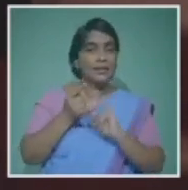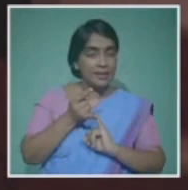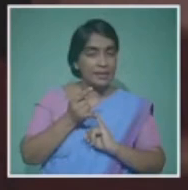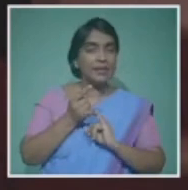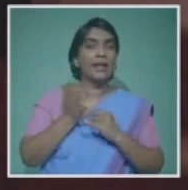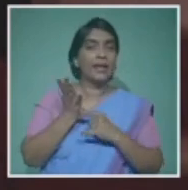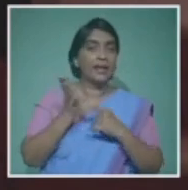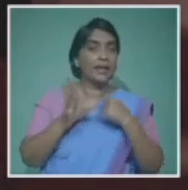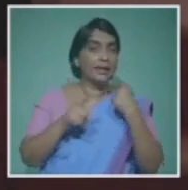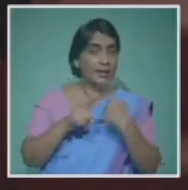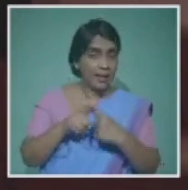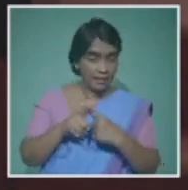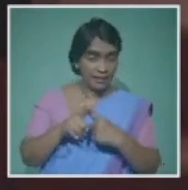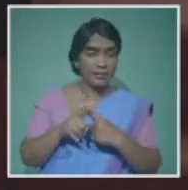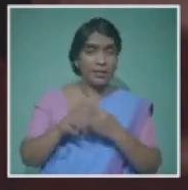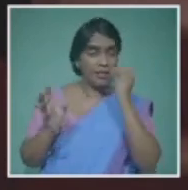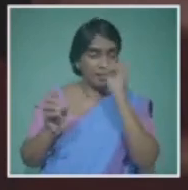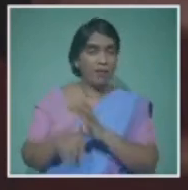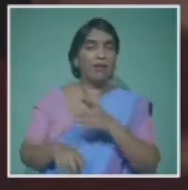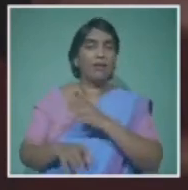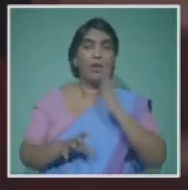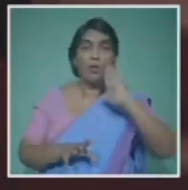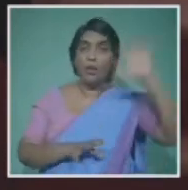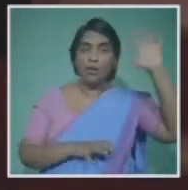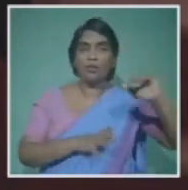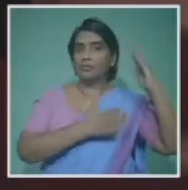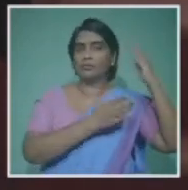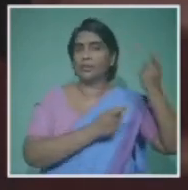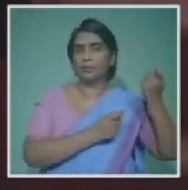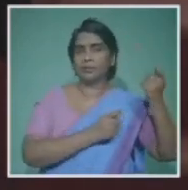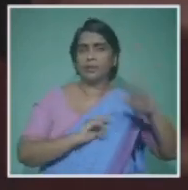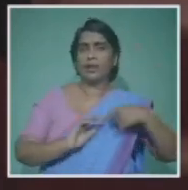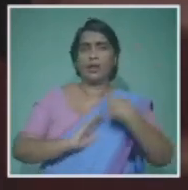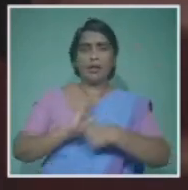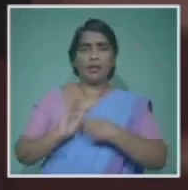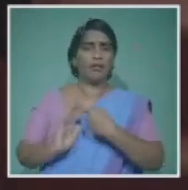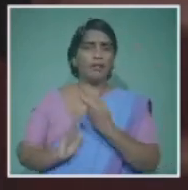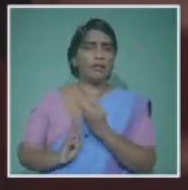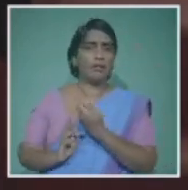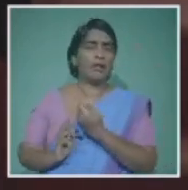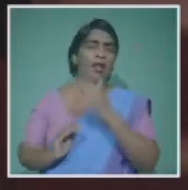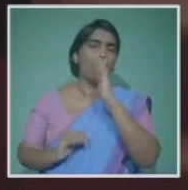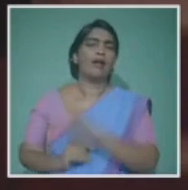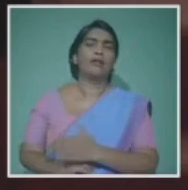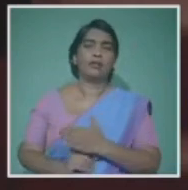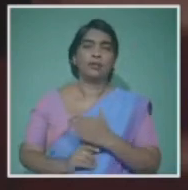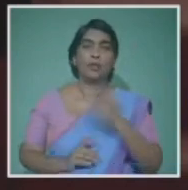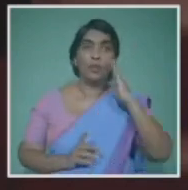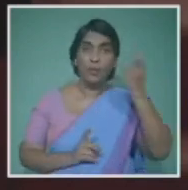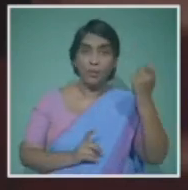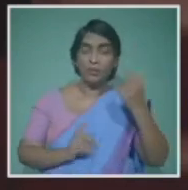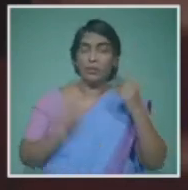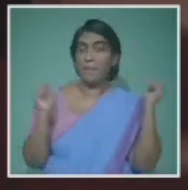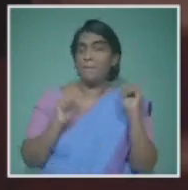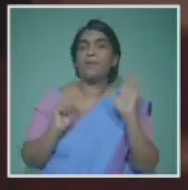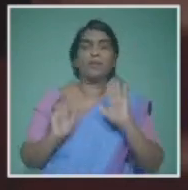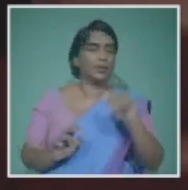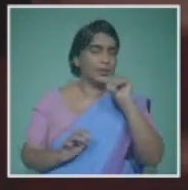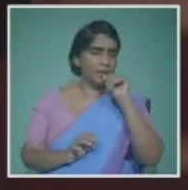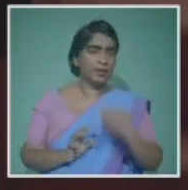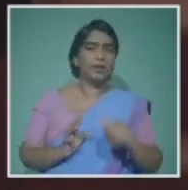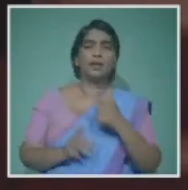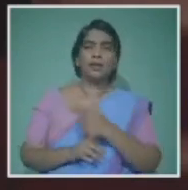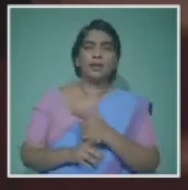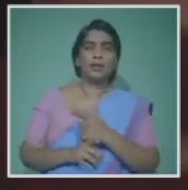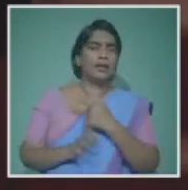උදව් කරනවා මේ රටේ නිෂ්පාදකයාට. ඉතින් මේ පිට රටින් එන එකක මිල අරගෙන ගරු මන්ත්‍රීතුමා මේ සභාව බය කරන්න හදනවා. ඒ නිසා කිසියෙත්ම